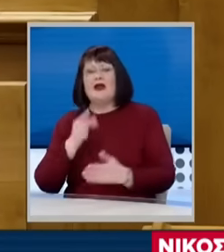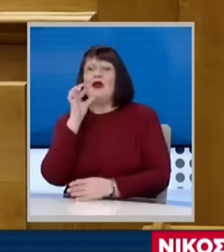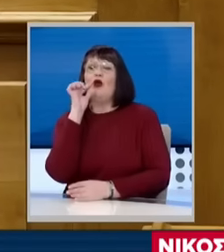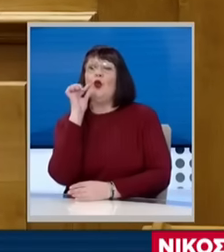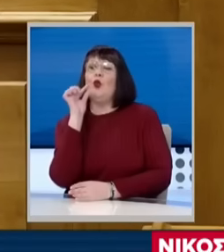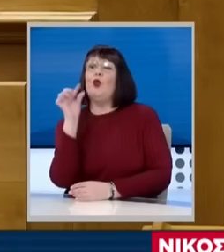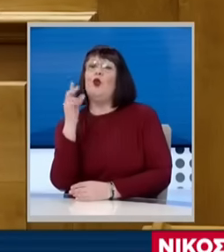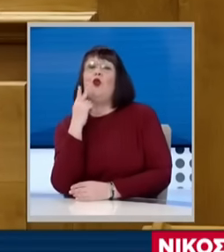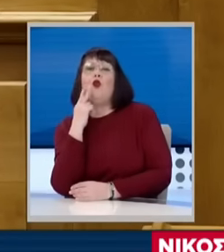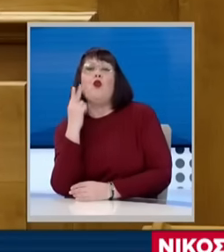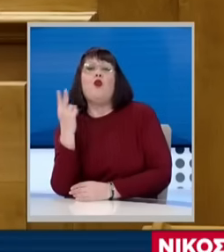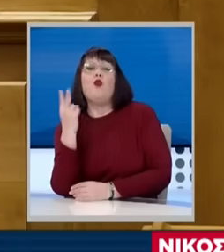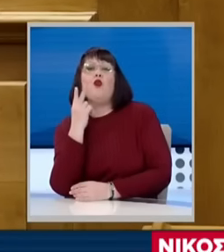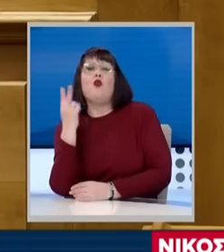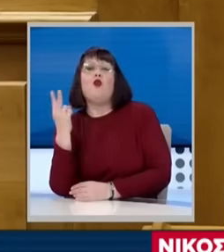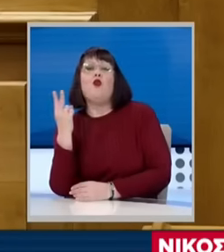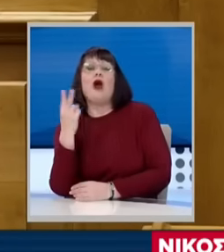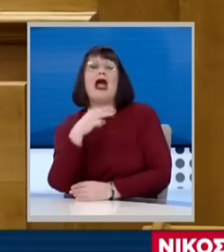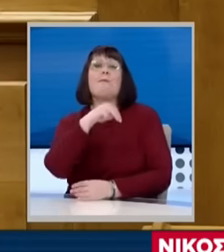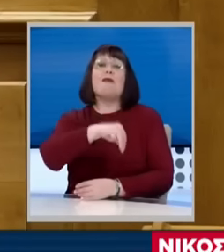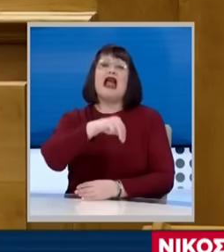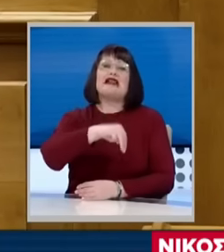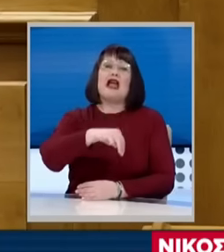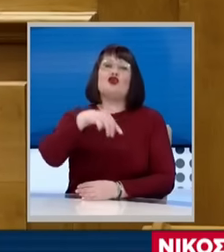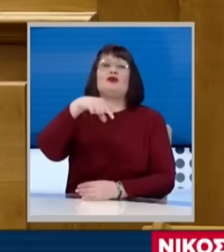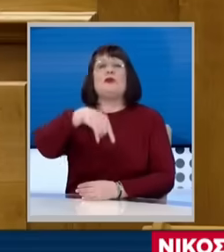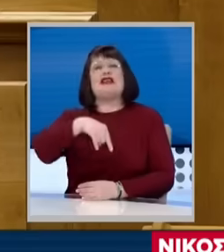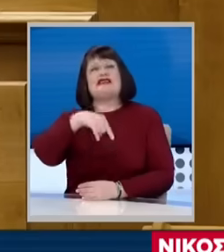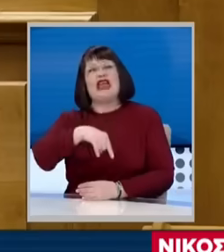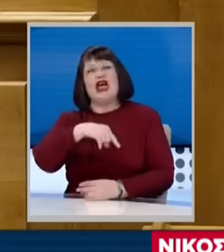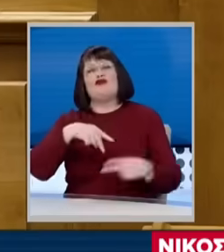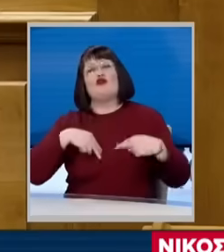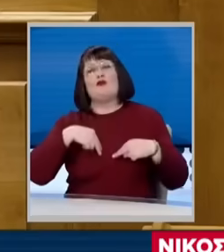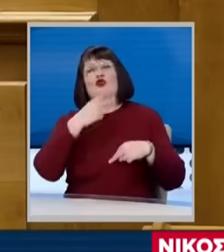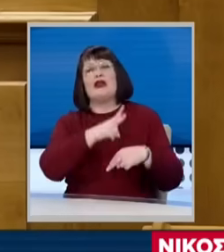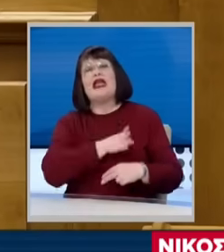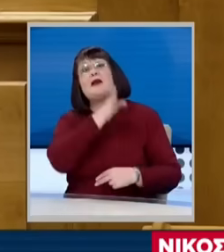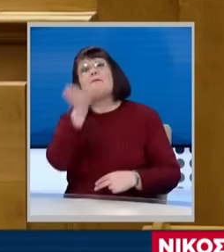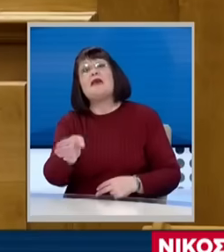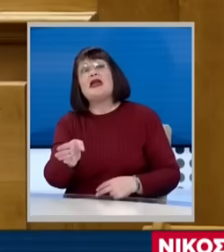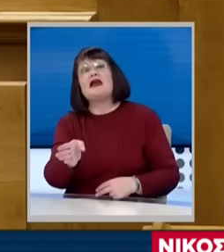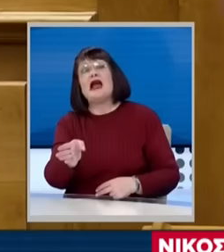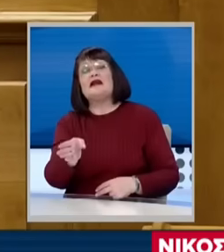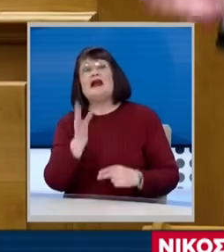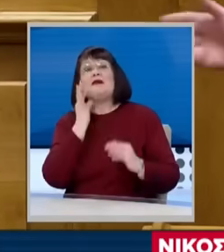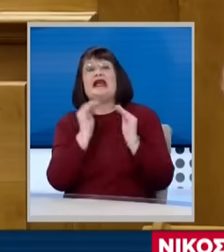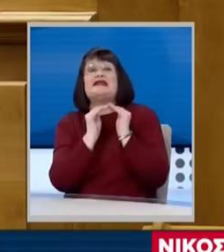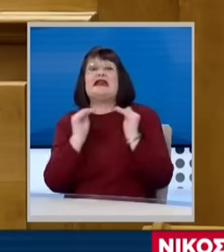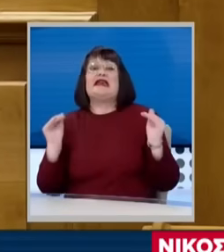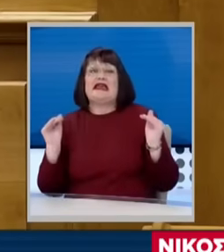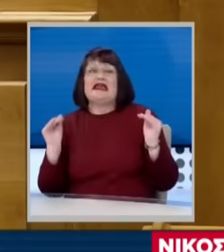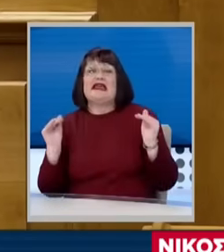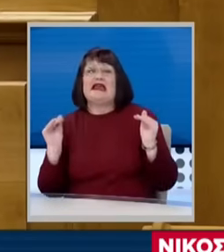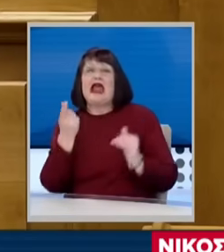καπνίζανε πουρα ο κύριος Μπρατάκος και ο κύριος Παπασταύρου ή τους στείλατε να καπνίσουν την πίπα της ειρήνης με τα